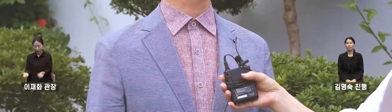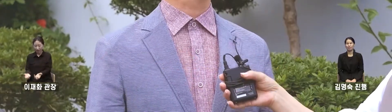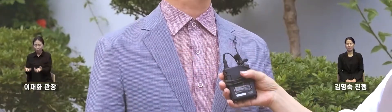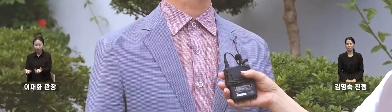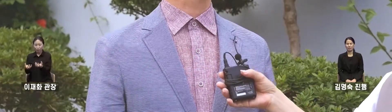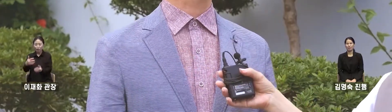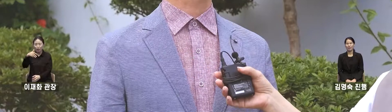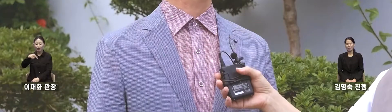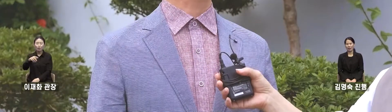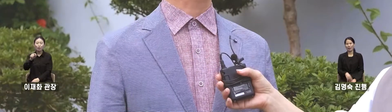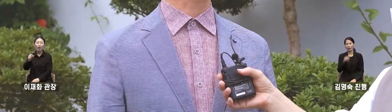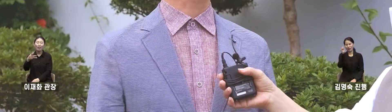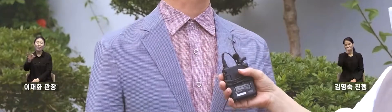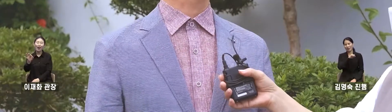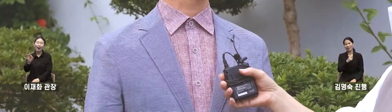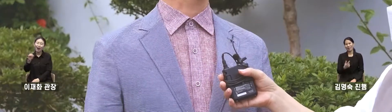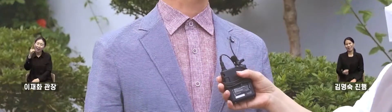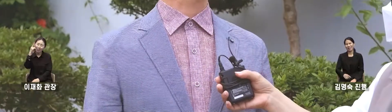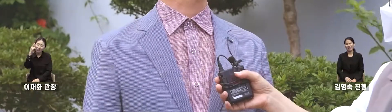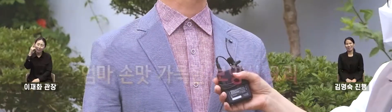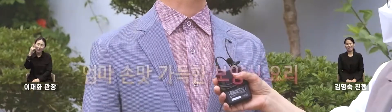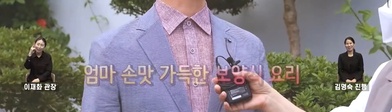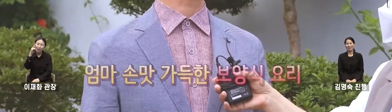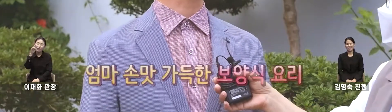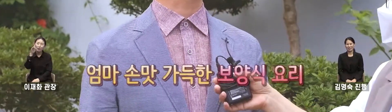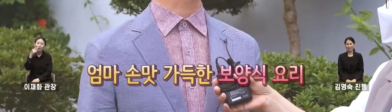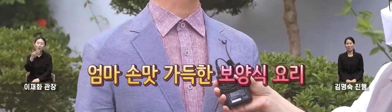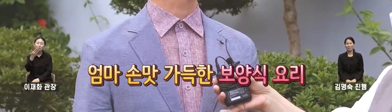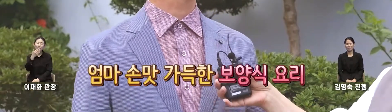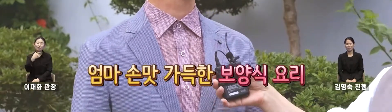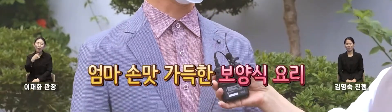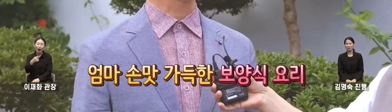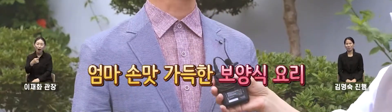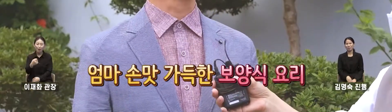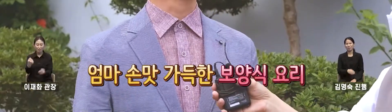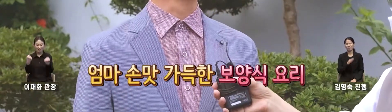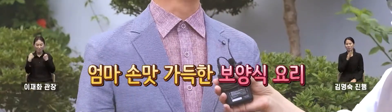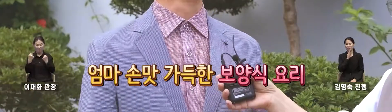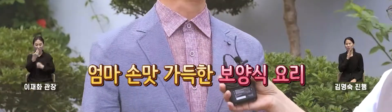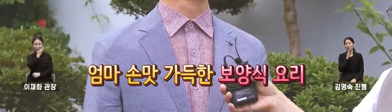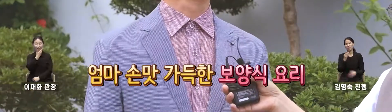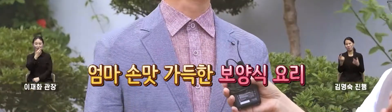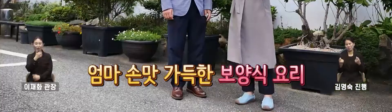나네요. 추어탕, 뭐 보양식이잖아요. 네네네. 예.